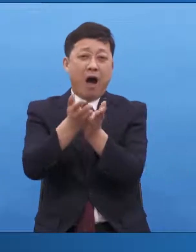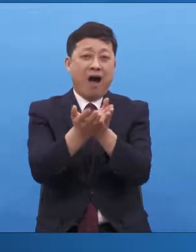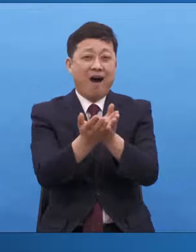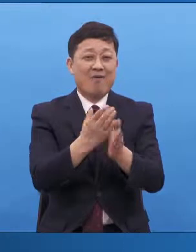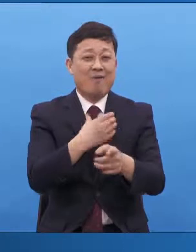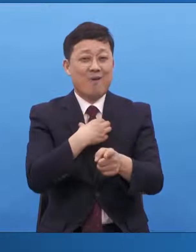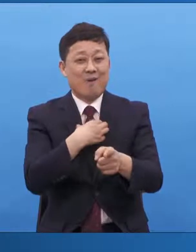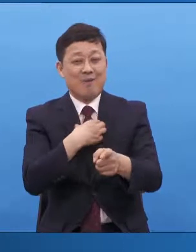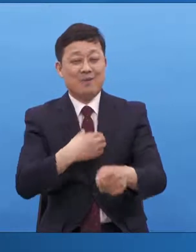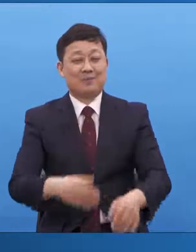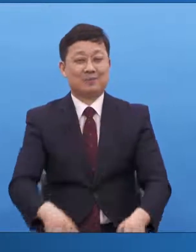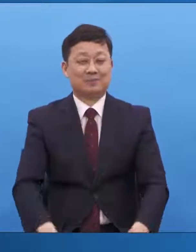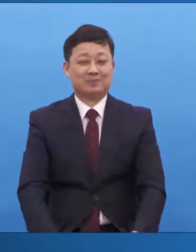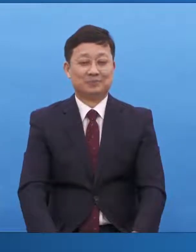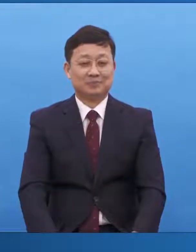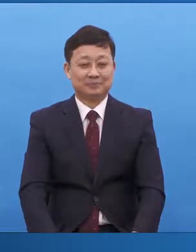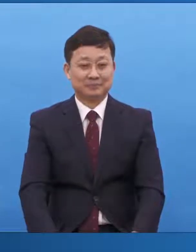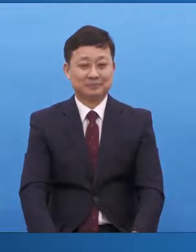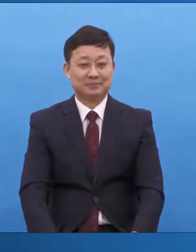가다가. On the way.